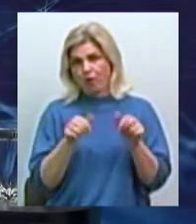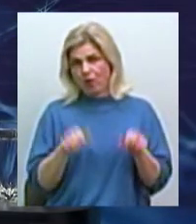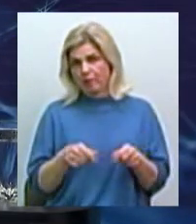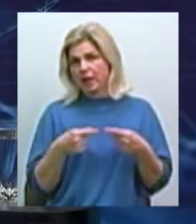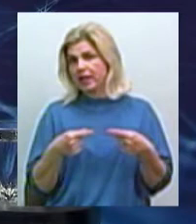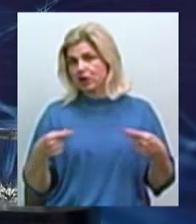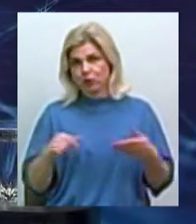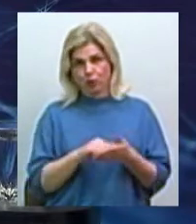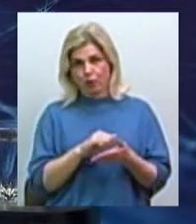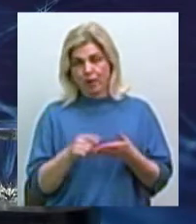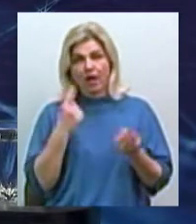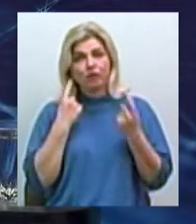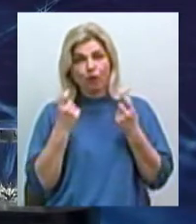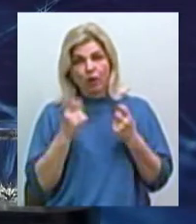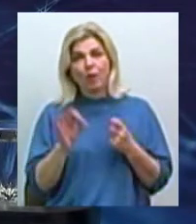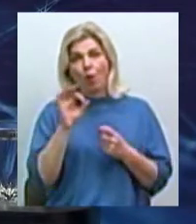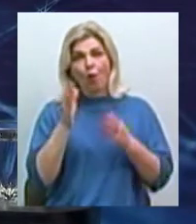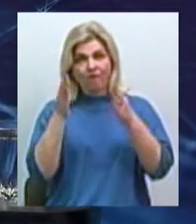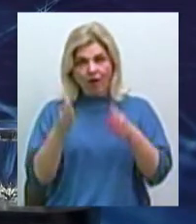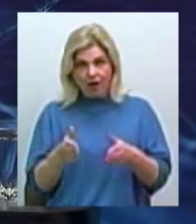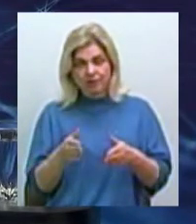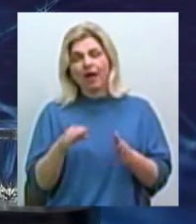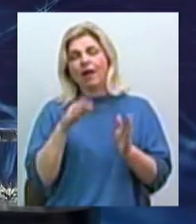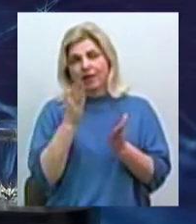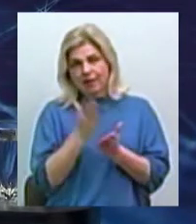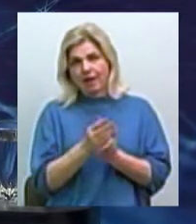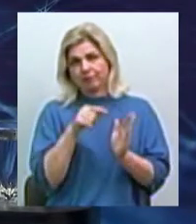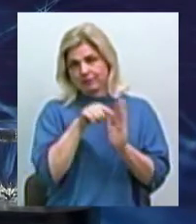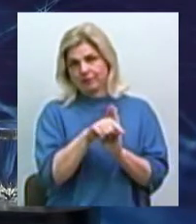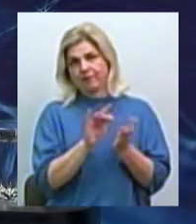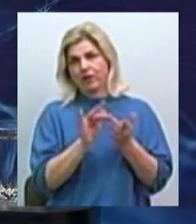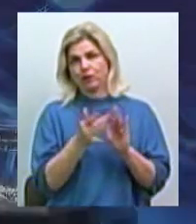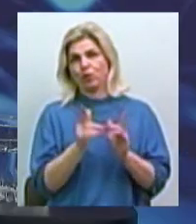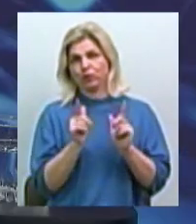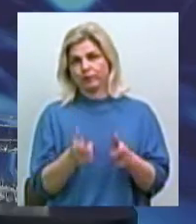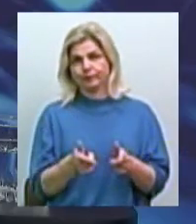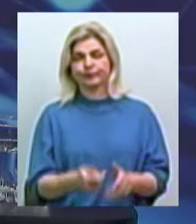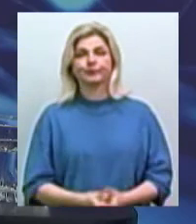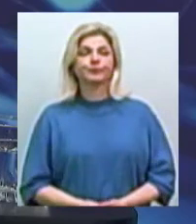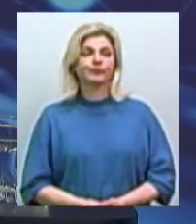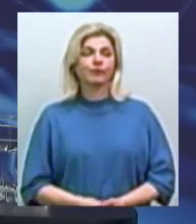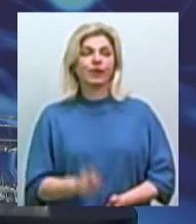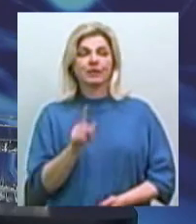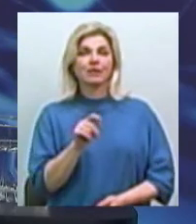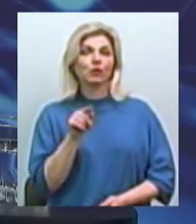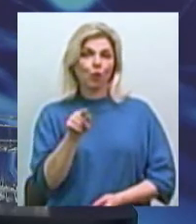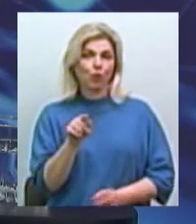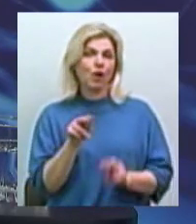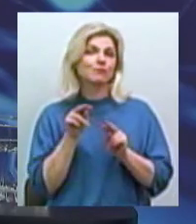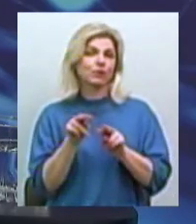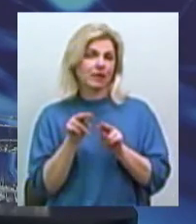документи. Інформація про вас вже практично є всюди. За тобою спостерігають, так?